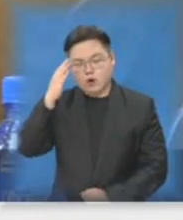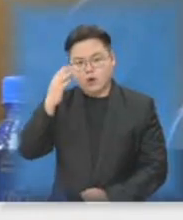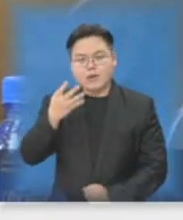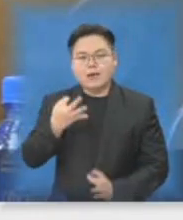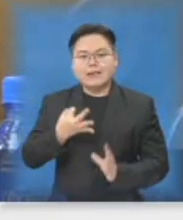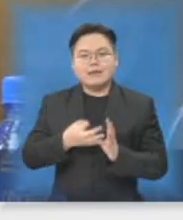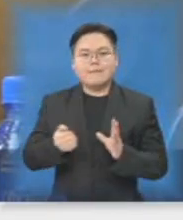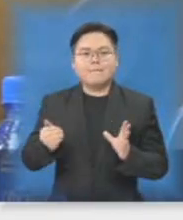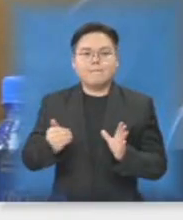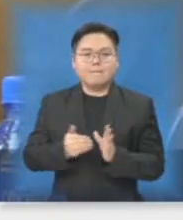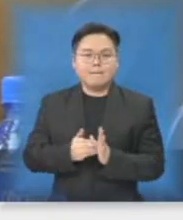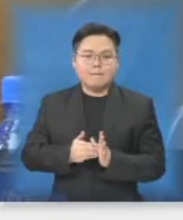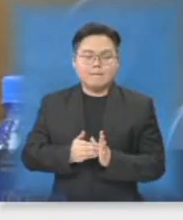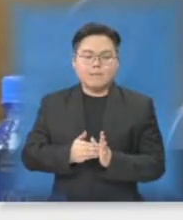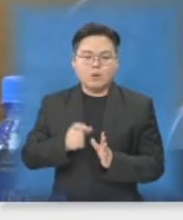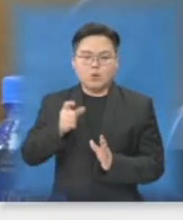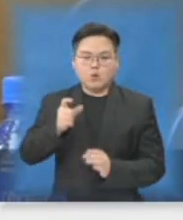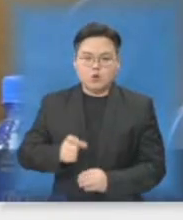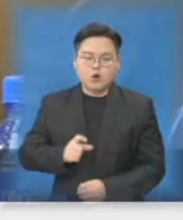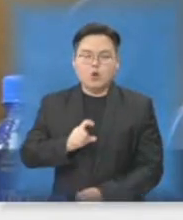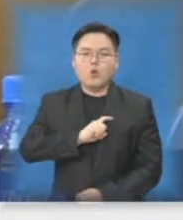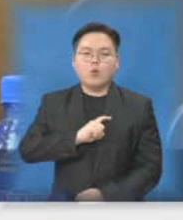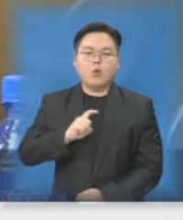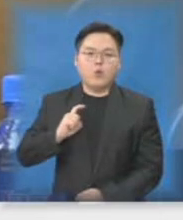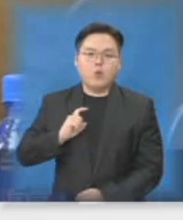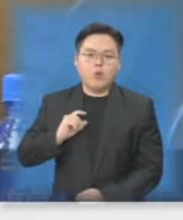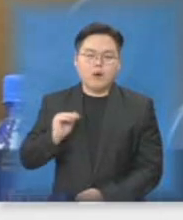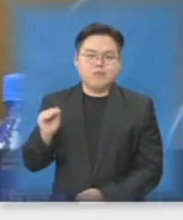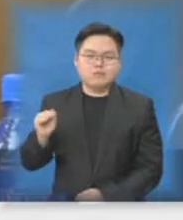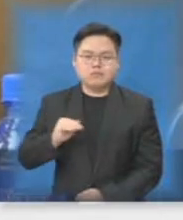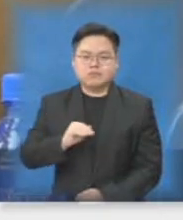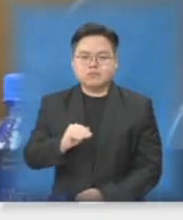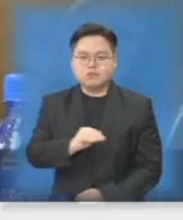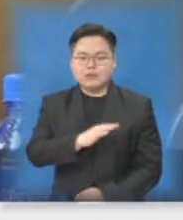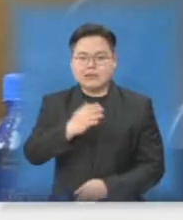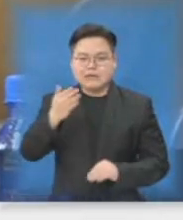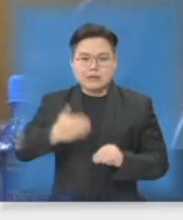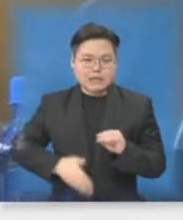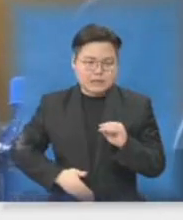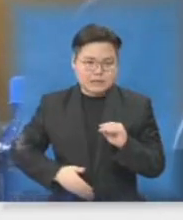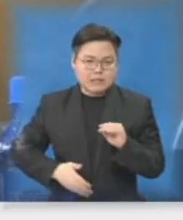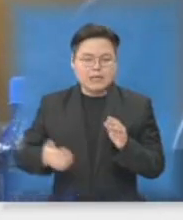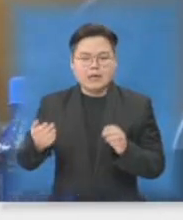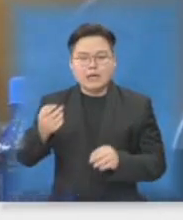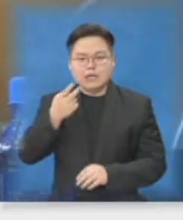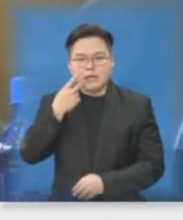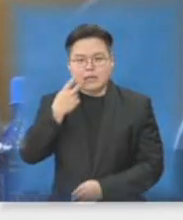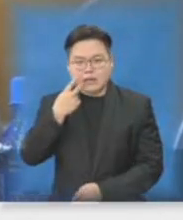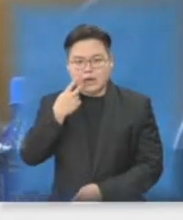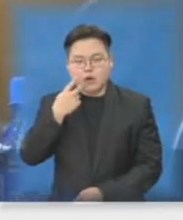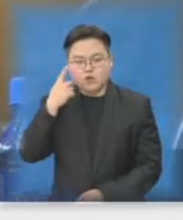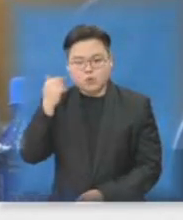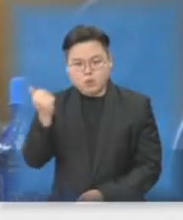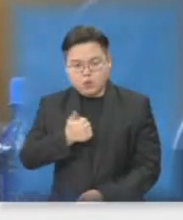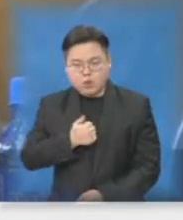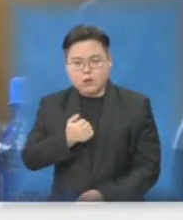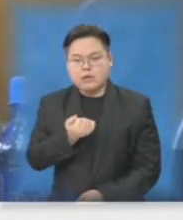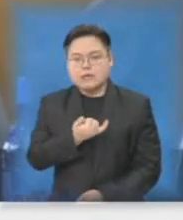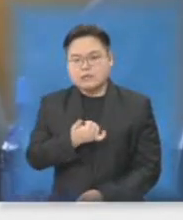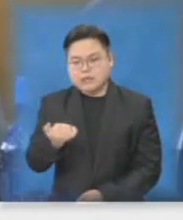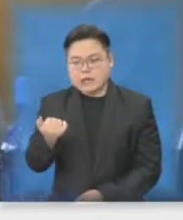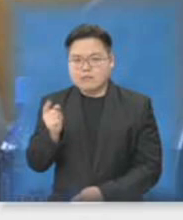мянган хувийн таксины үйлчилгээг тогтмол болов одоо